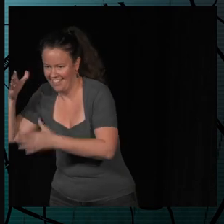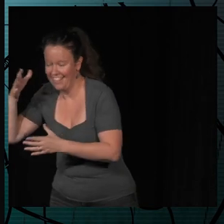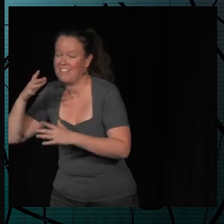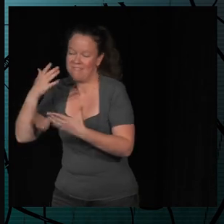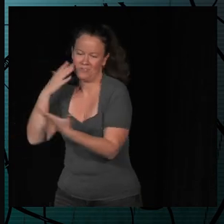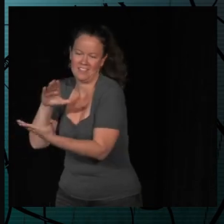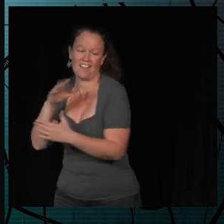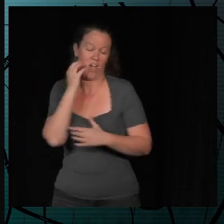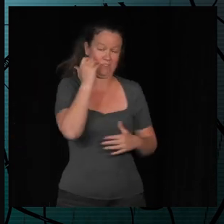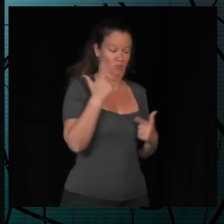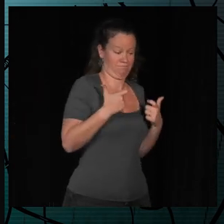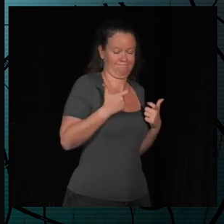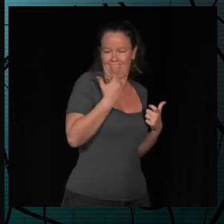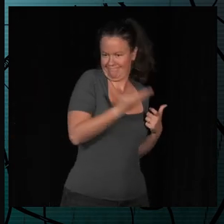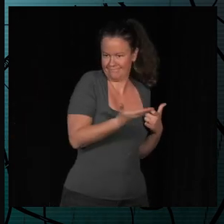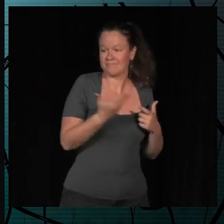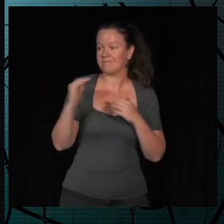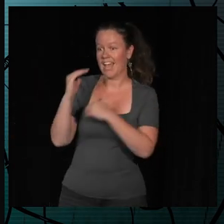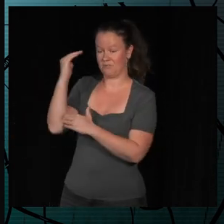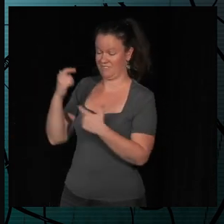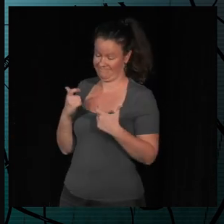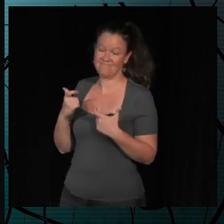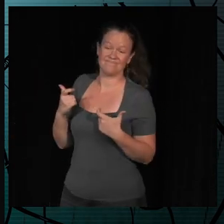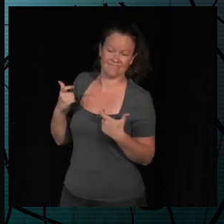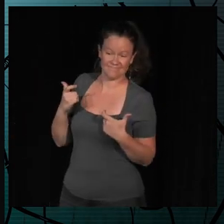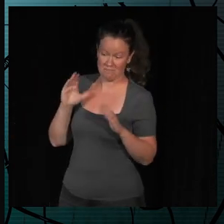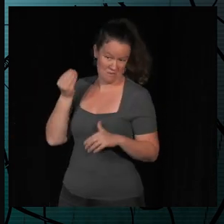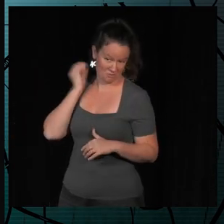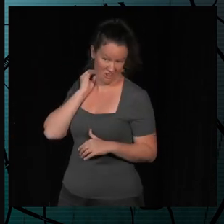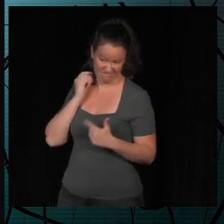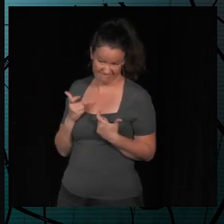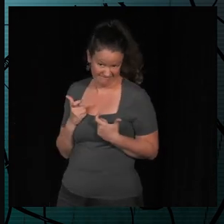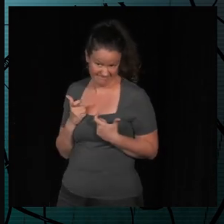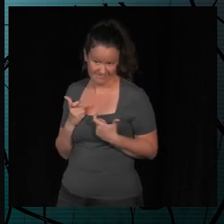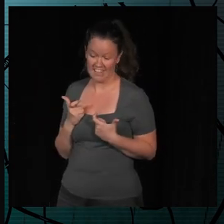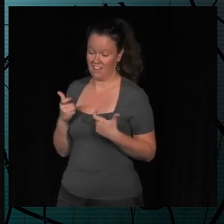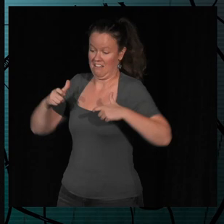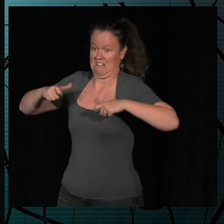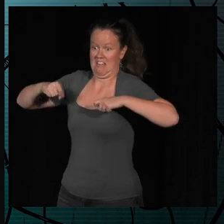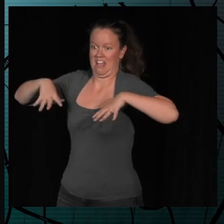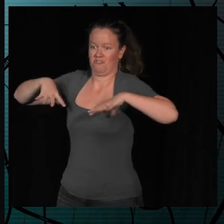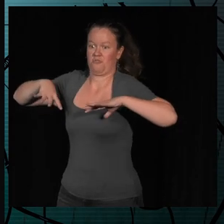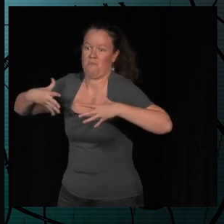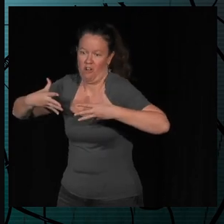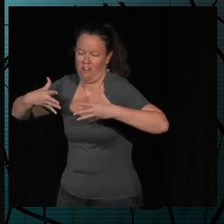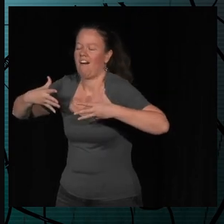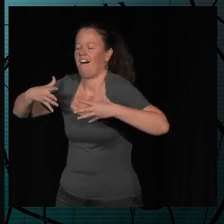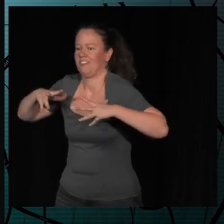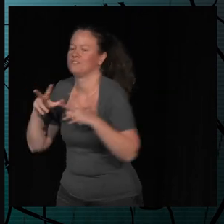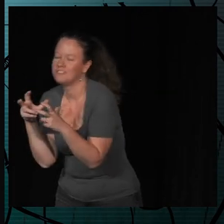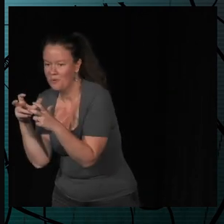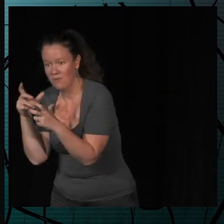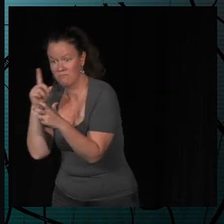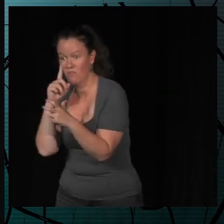impulsions mais nous notre contrôle des impulsions ben il faut quand même de temps en temps le lâcher parce que sinon la vie devient ennuyeuse